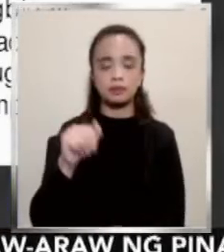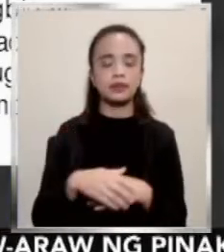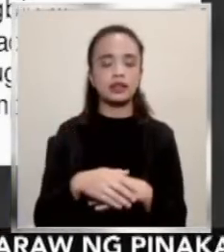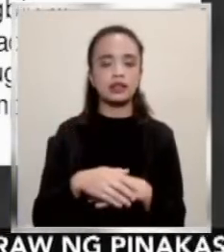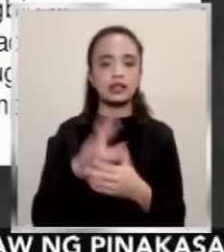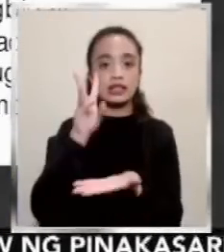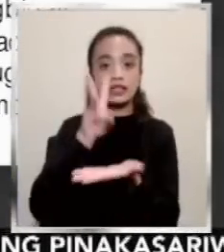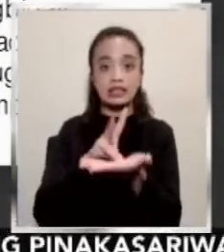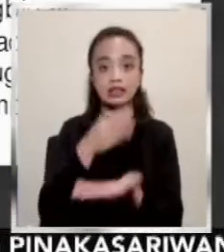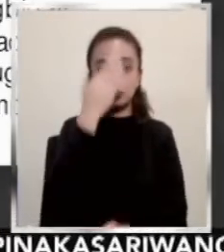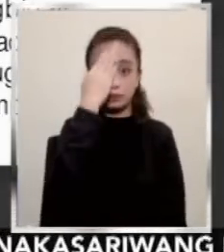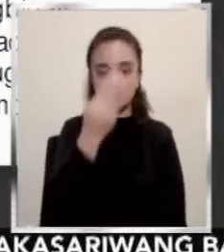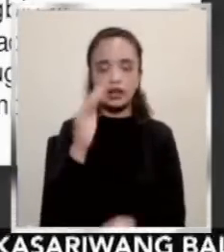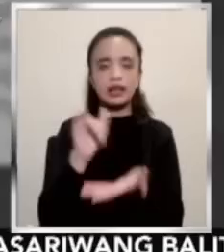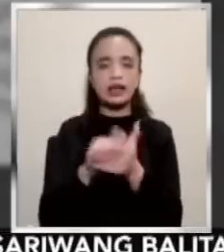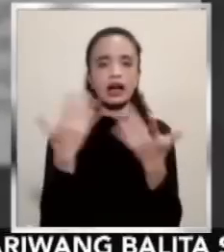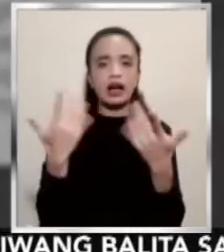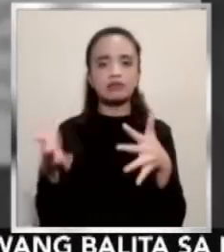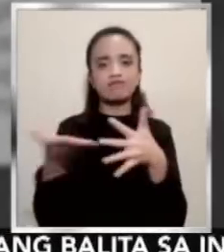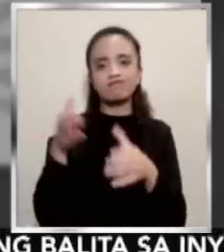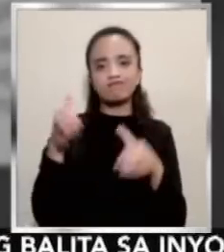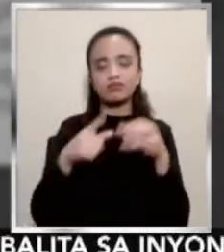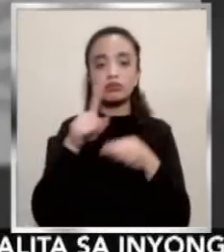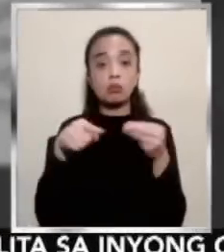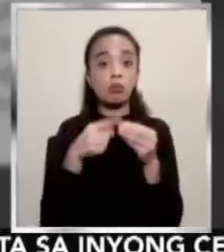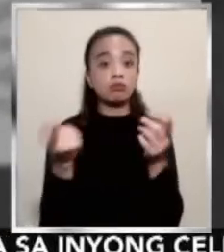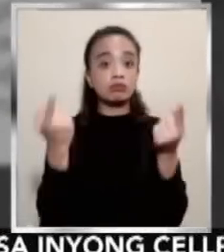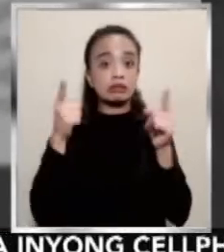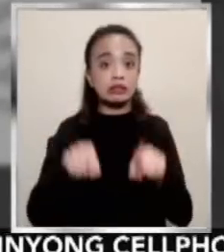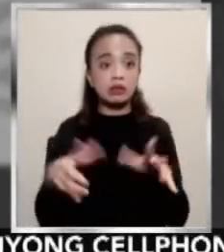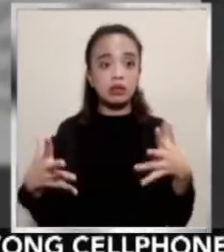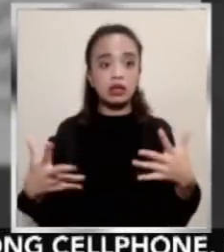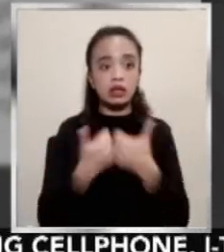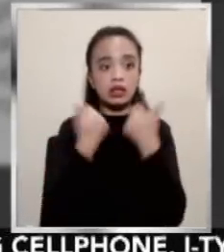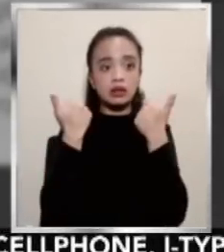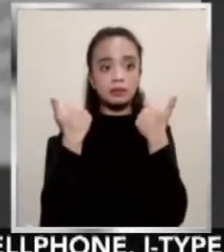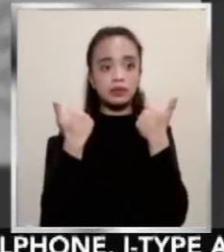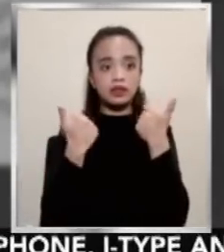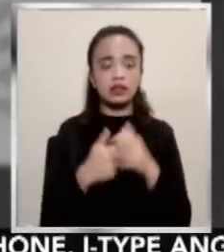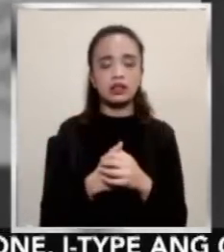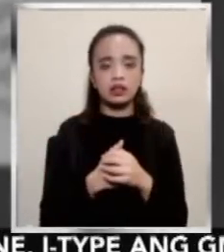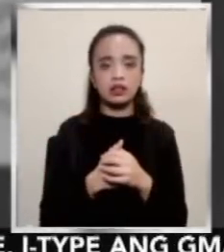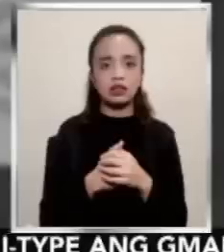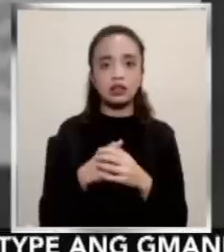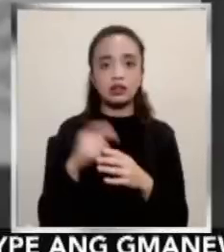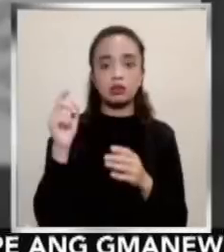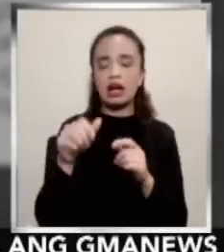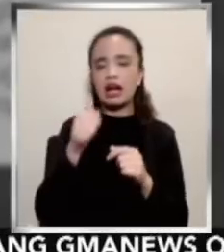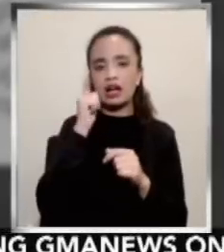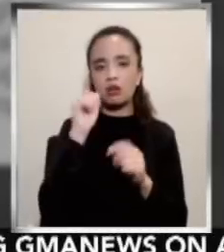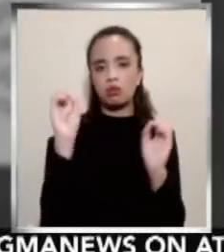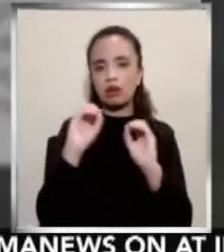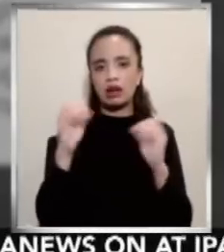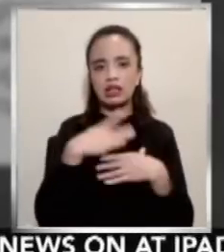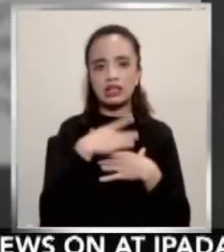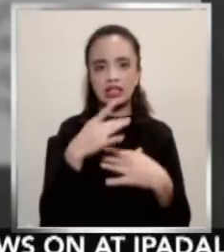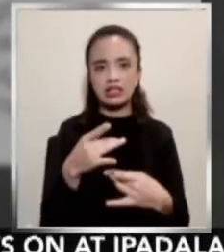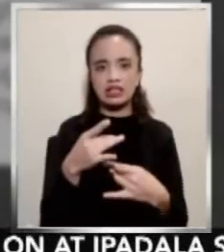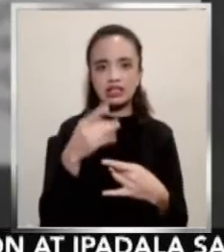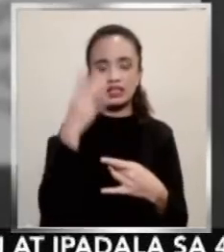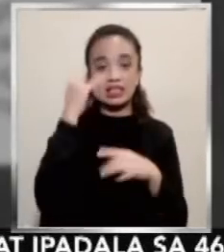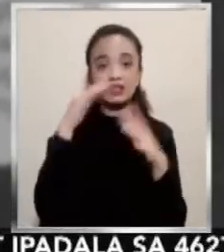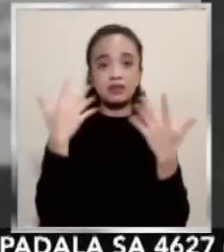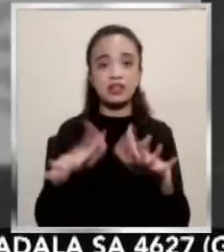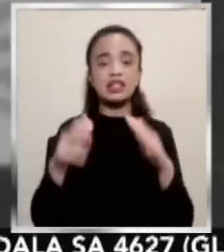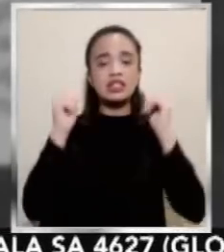siyang nagsampa ng kaso hinggil sa aksidente, wala umunong interes magsampa ng kasong homicide ang kinakasama dahil nakipagkasundo na